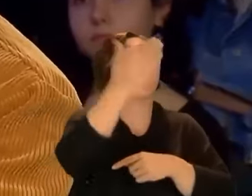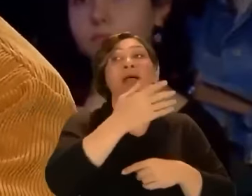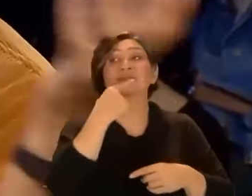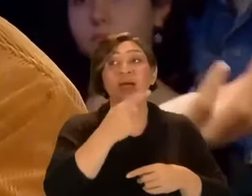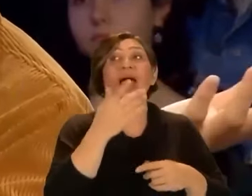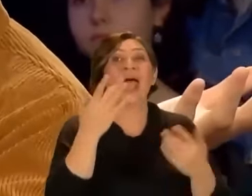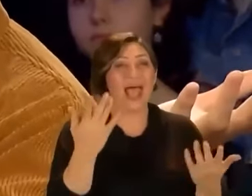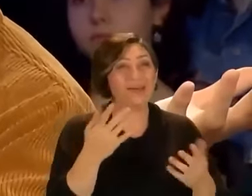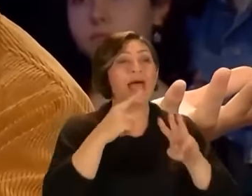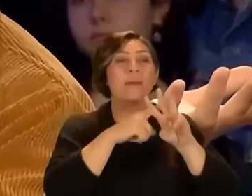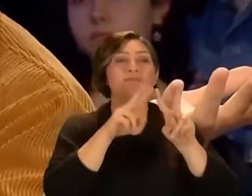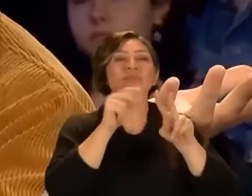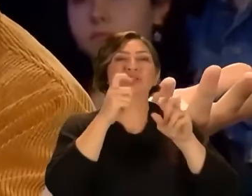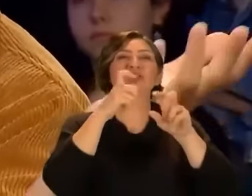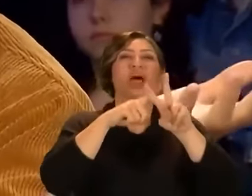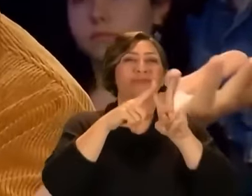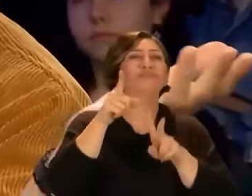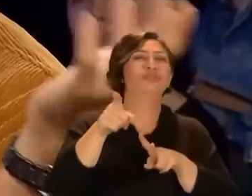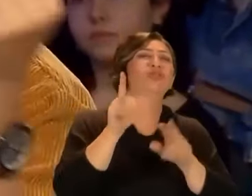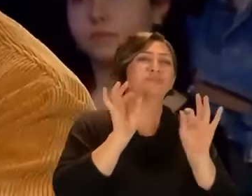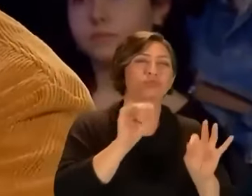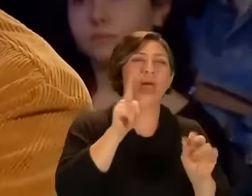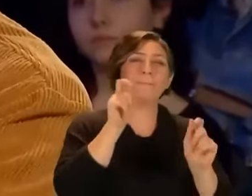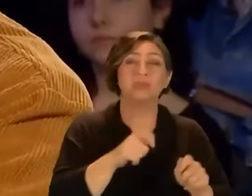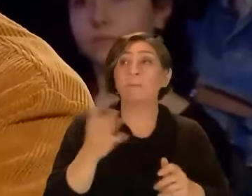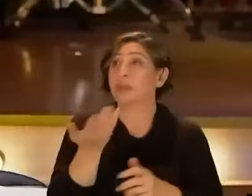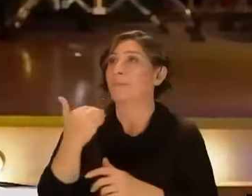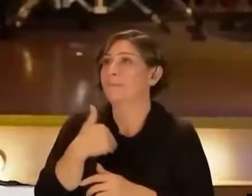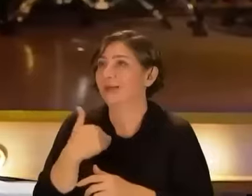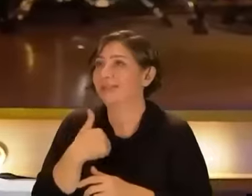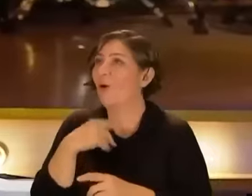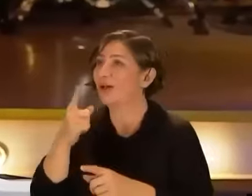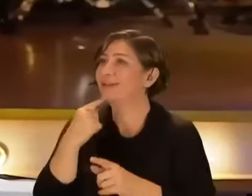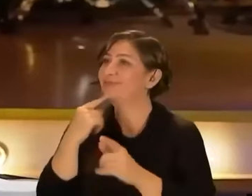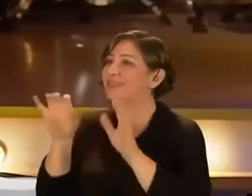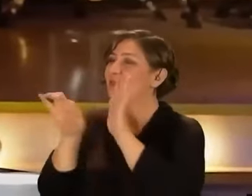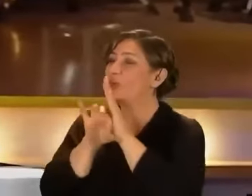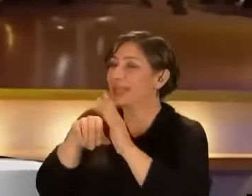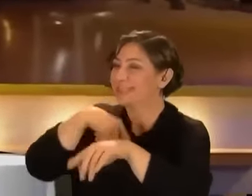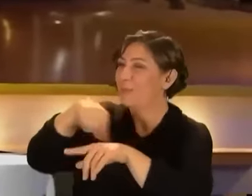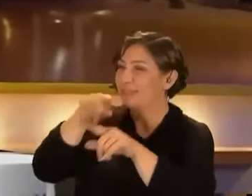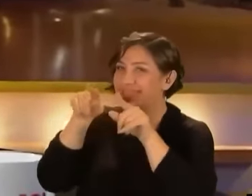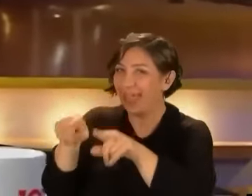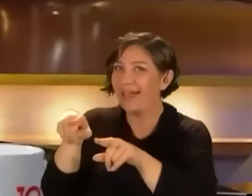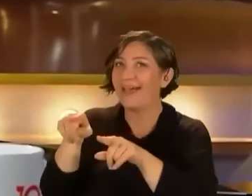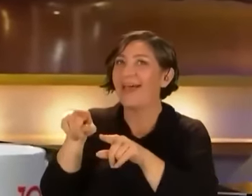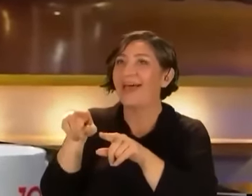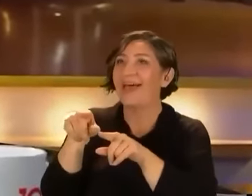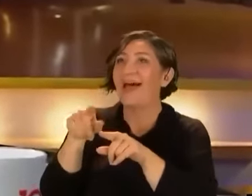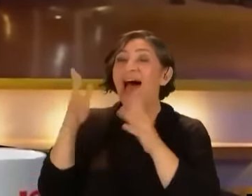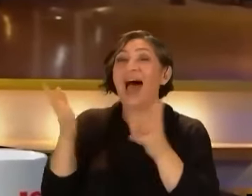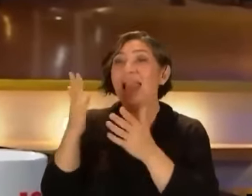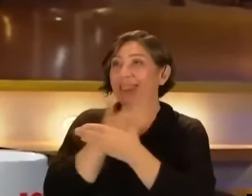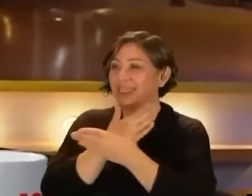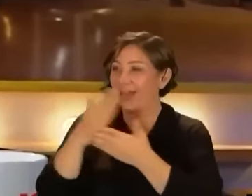sonra deriz ki evet ya Emircan'mış bu. Bunu yapmış. Ben de mesela tam o kırmızı noktalı kuşaklar falan vardı. Onların